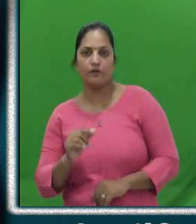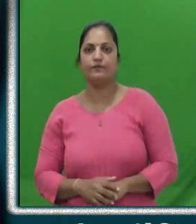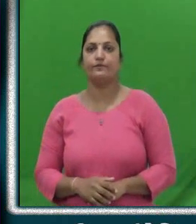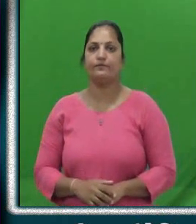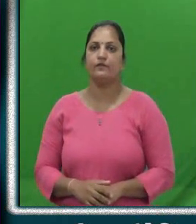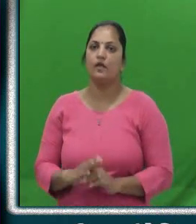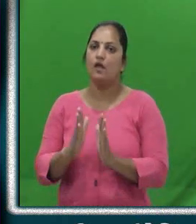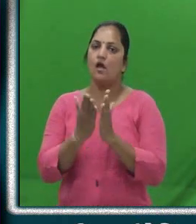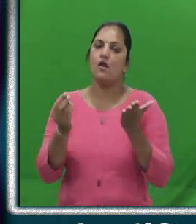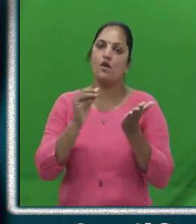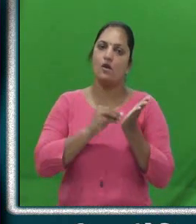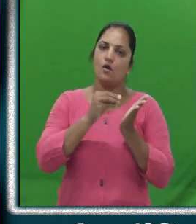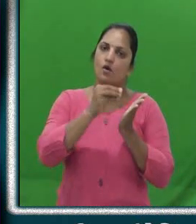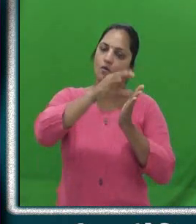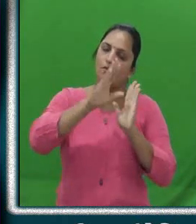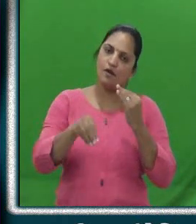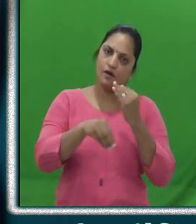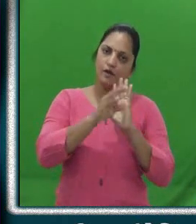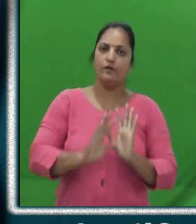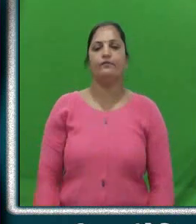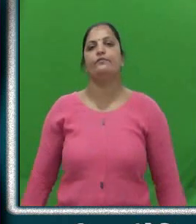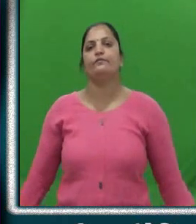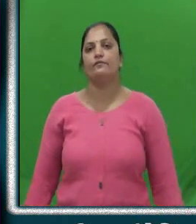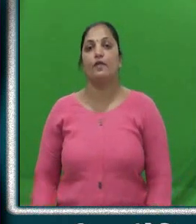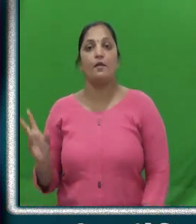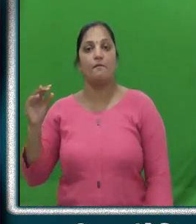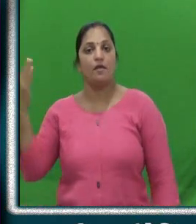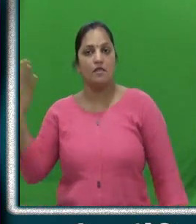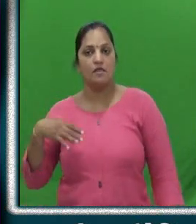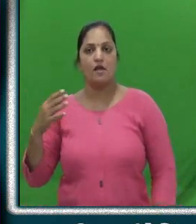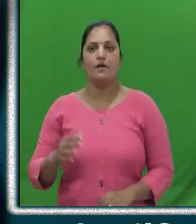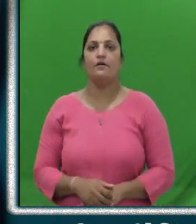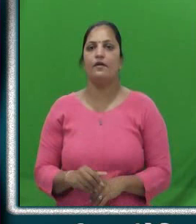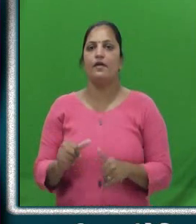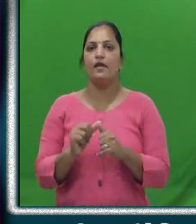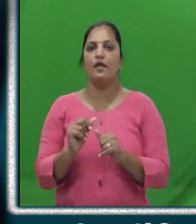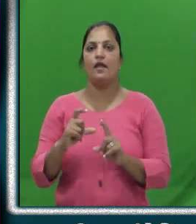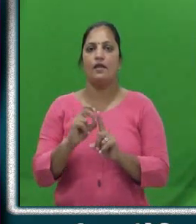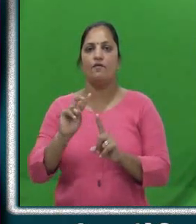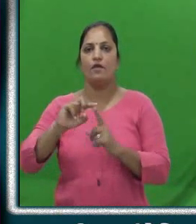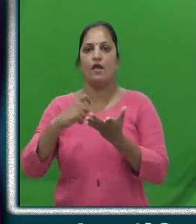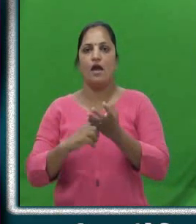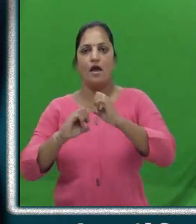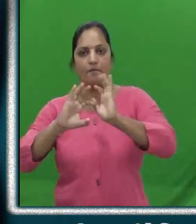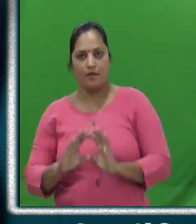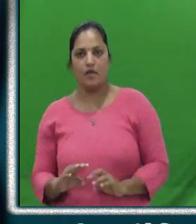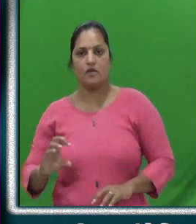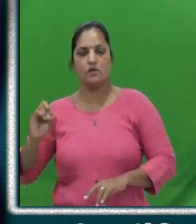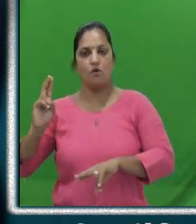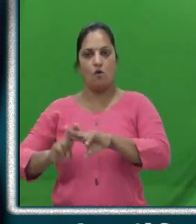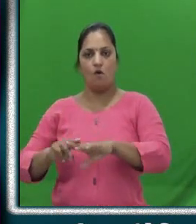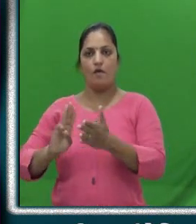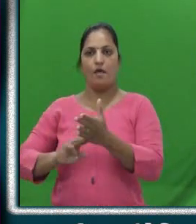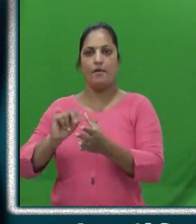શબ્દો આવશે નોટબુકની અંદર પણ તમે લખી શકો. હવે બીજા એડવર્બ્સ ઓફ મેનર કયા? વિથ એલવાય,